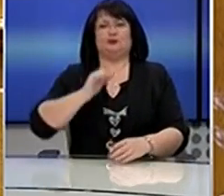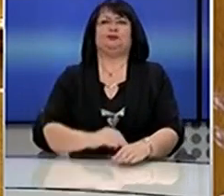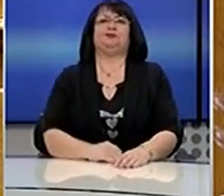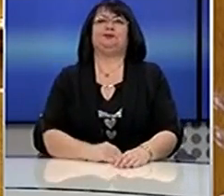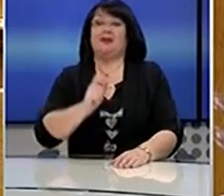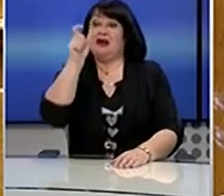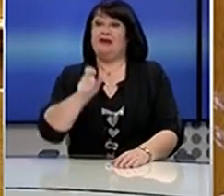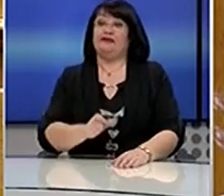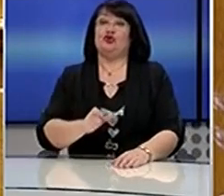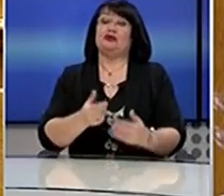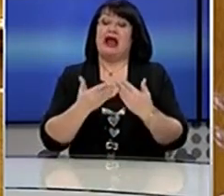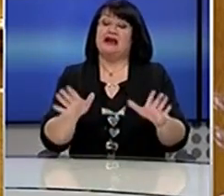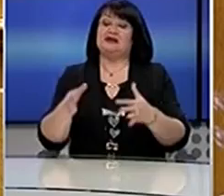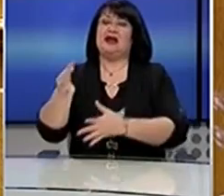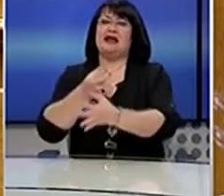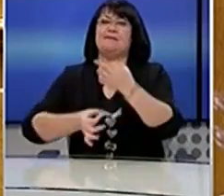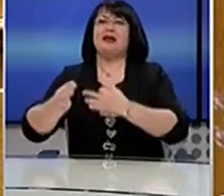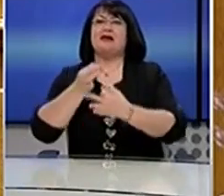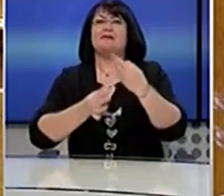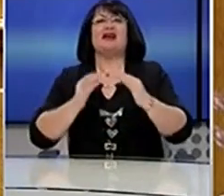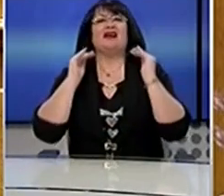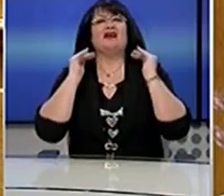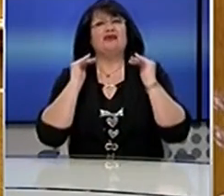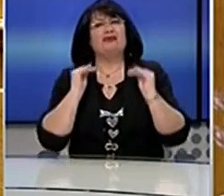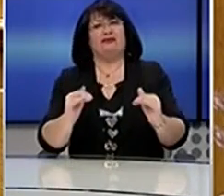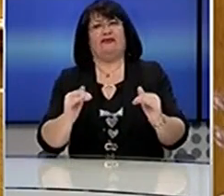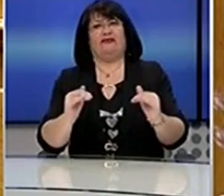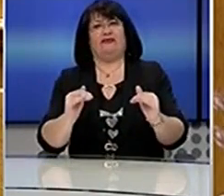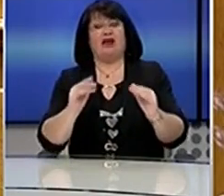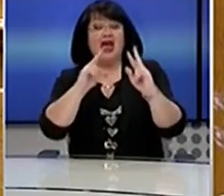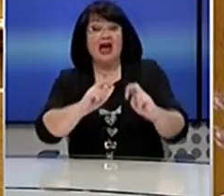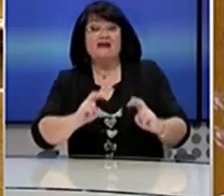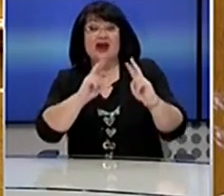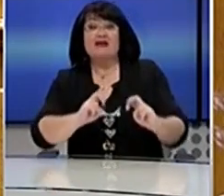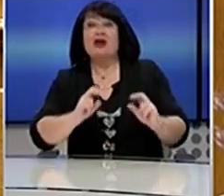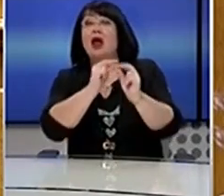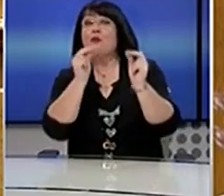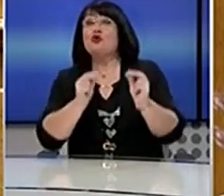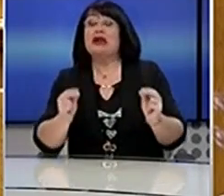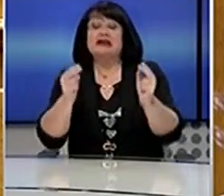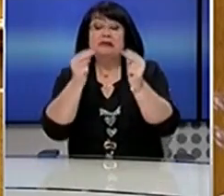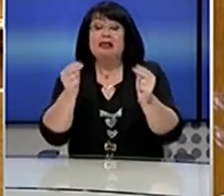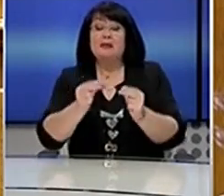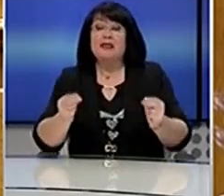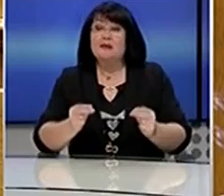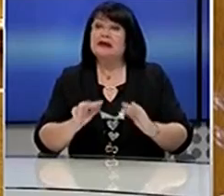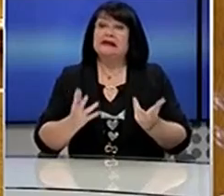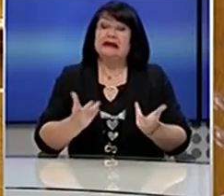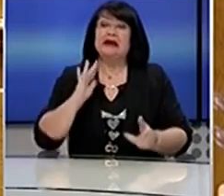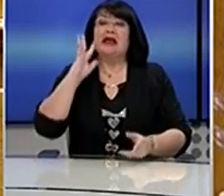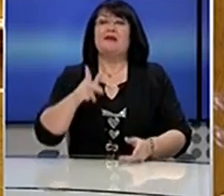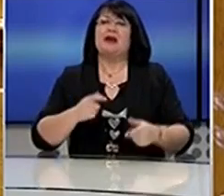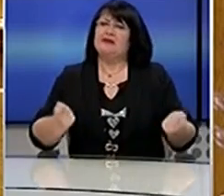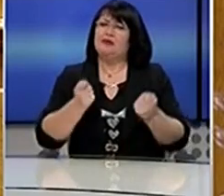παρουσίασε δημόσια τα ίδια ερευνητικά δεδομένα που λαμβάνει καθημερινά